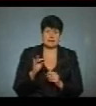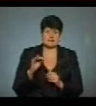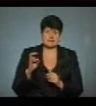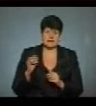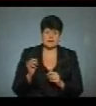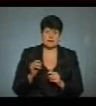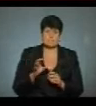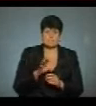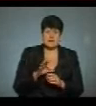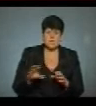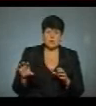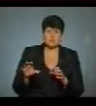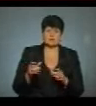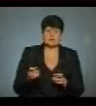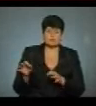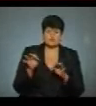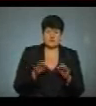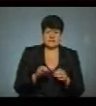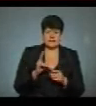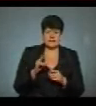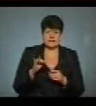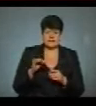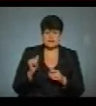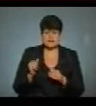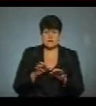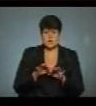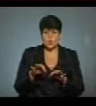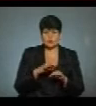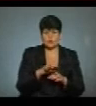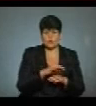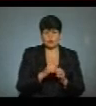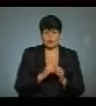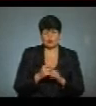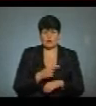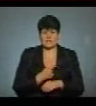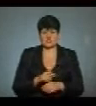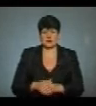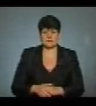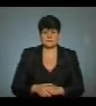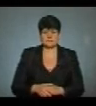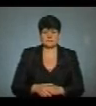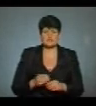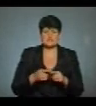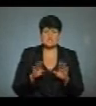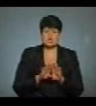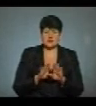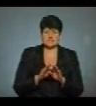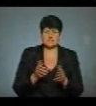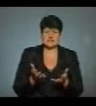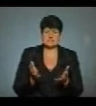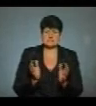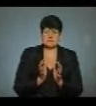систему редукторів, лінію транспортування кисню в палати і розводку до кожного ліжка. Це шафа для